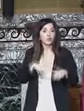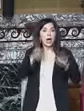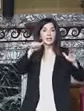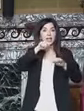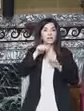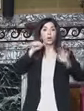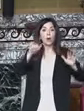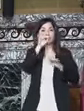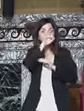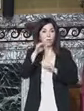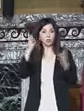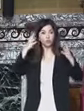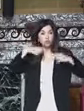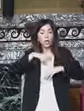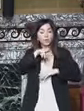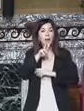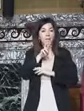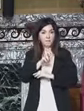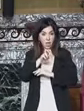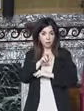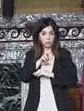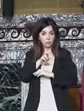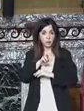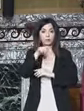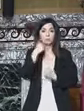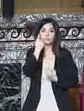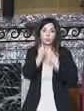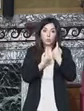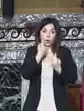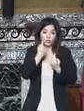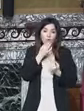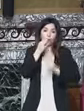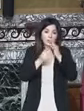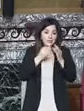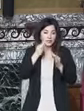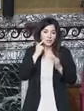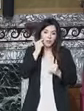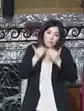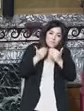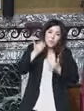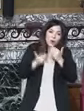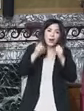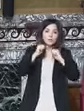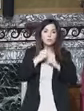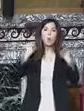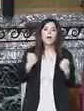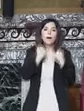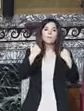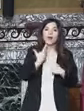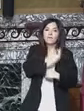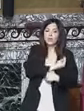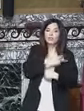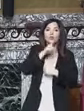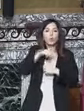nel 2020 questo scenario sconta ulteriori progressi nelle campagne di vaccinazione è una favorevole evoluzione